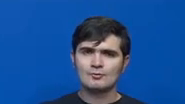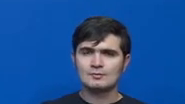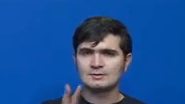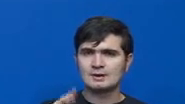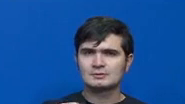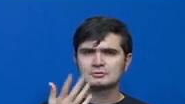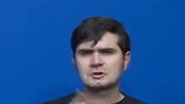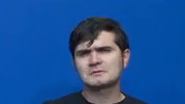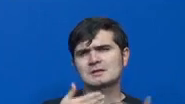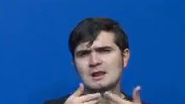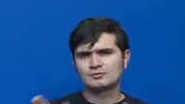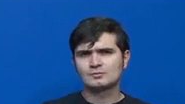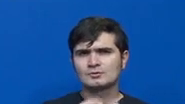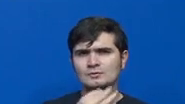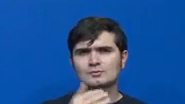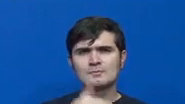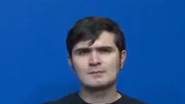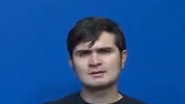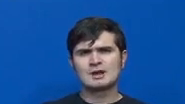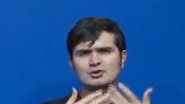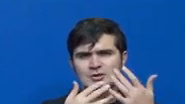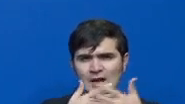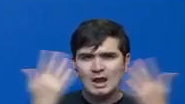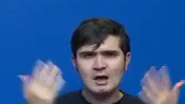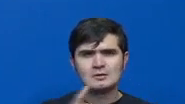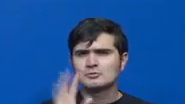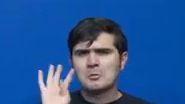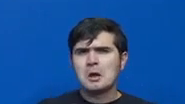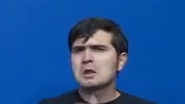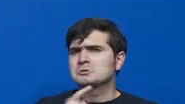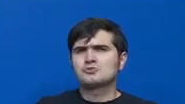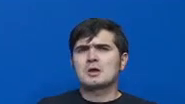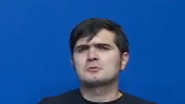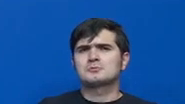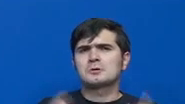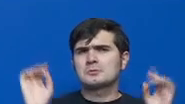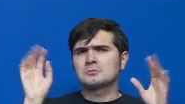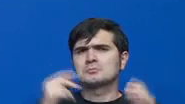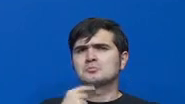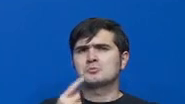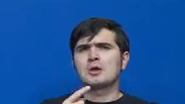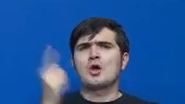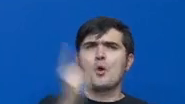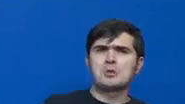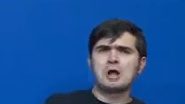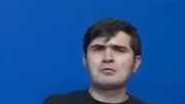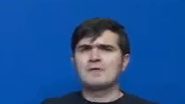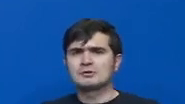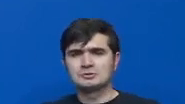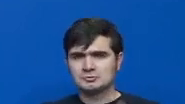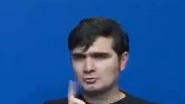Aș vrea de la început să transmit un mesaj extrem de clar. N-are niciun fel de legătură cu obligativitatea